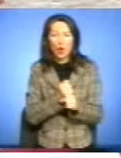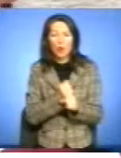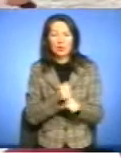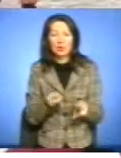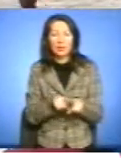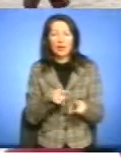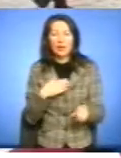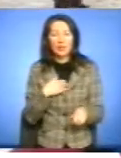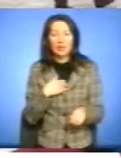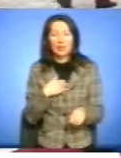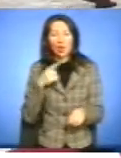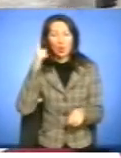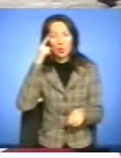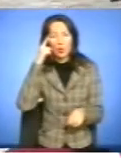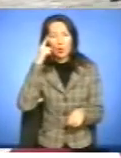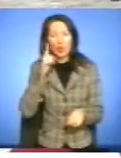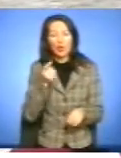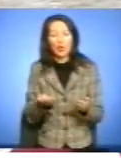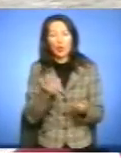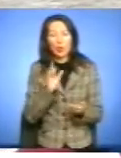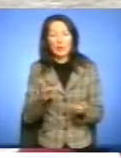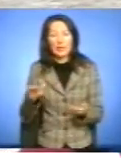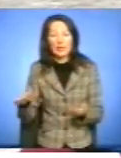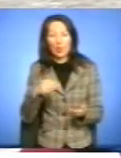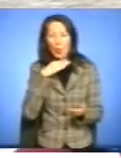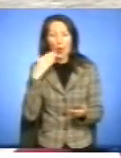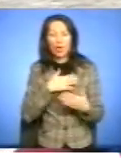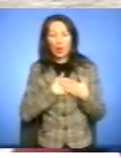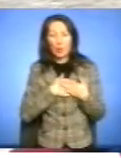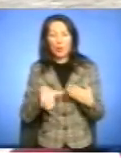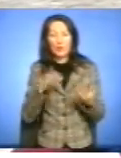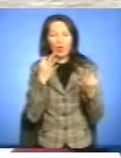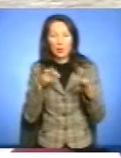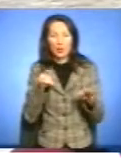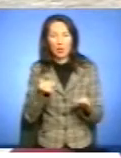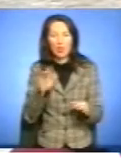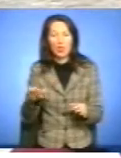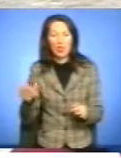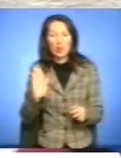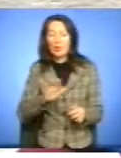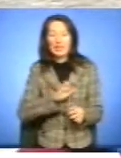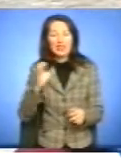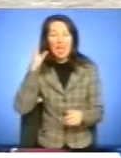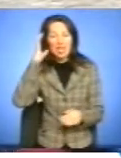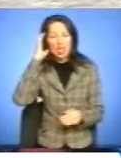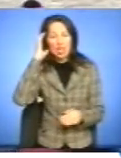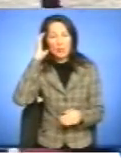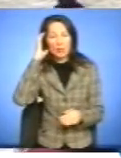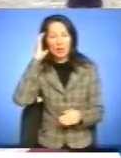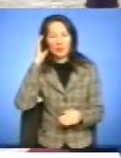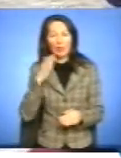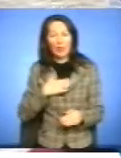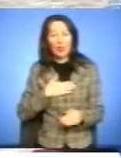нас, ну я знаю, думка про те, якщо дитину багато любити і все дозволяти, то дитина тоді буде нечемною. І, а в